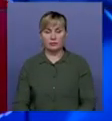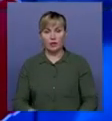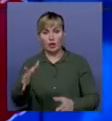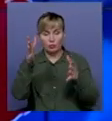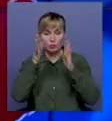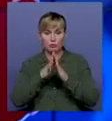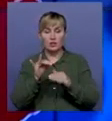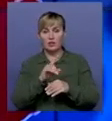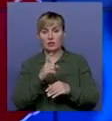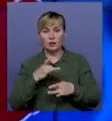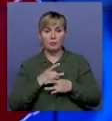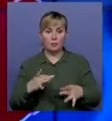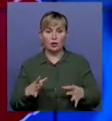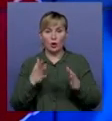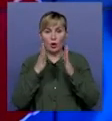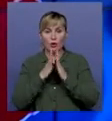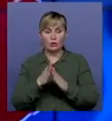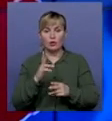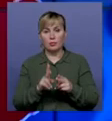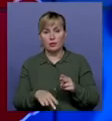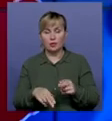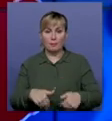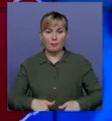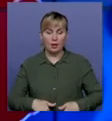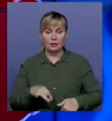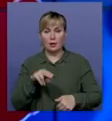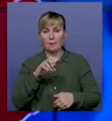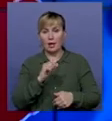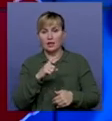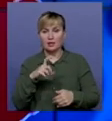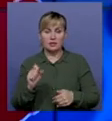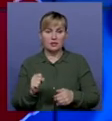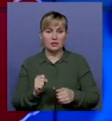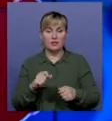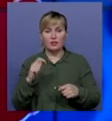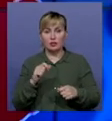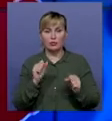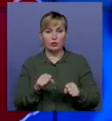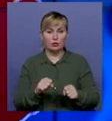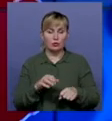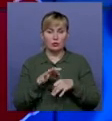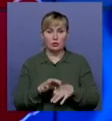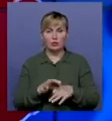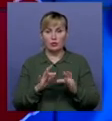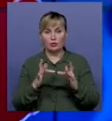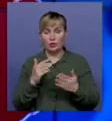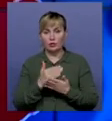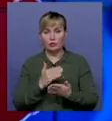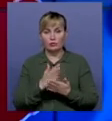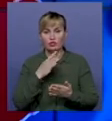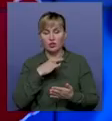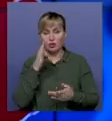Мусульманские и христианские праздники Ураза, прекращение поста и Пасху, Светлое Христово Воскресенье могут пройти в онлайн-режиме в